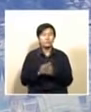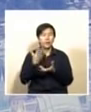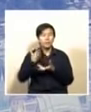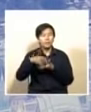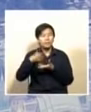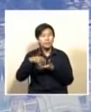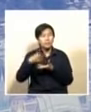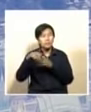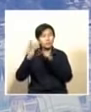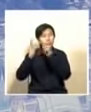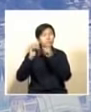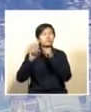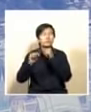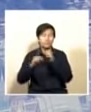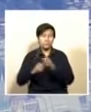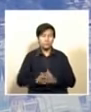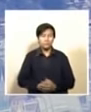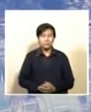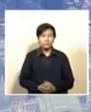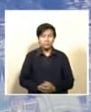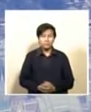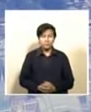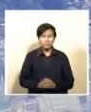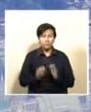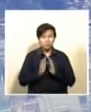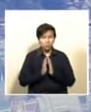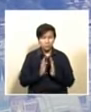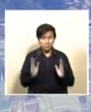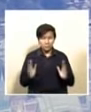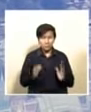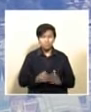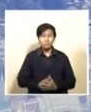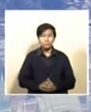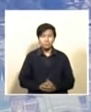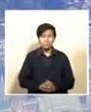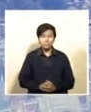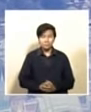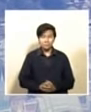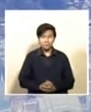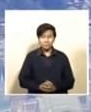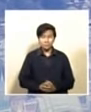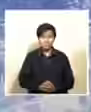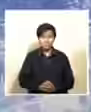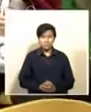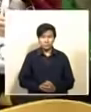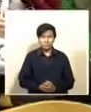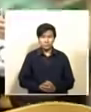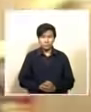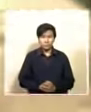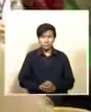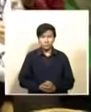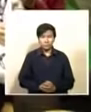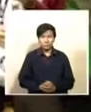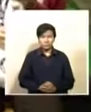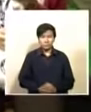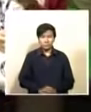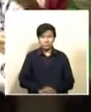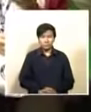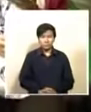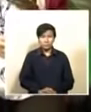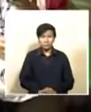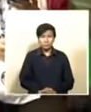ายกรัฐมนตรีนะครับอาจารย์ท่านวิษณุเครืองามได้มาให้ข้อมูลกับเราเพิ่มเติมในภาพที่จะ